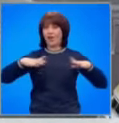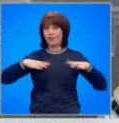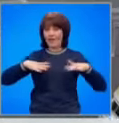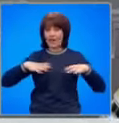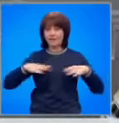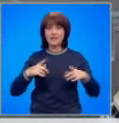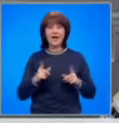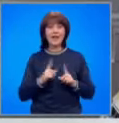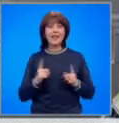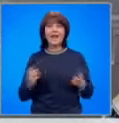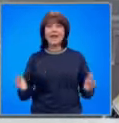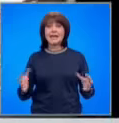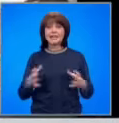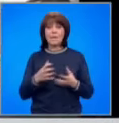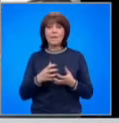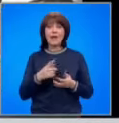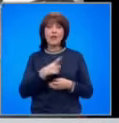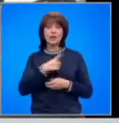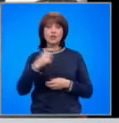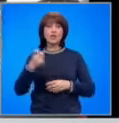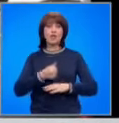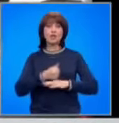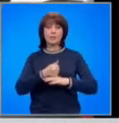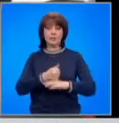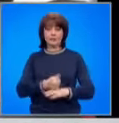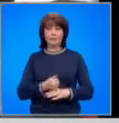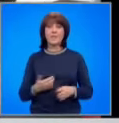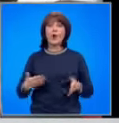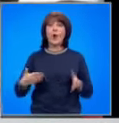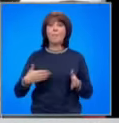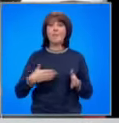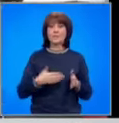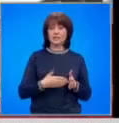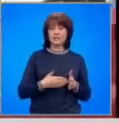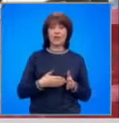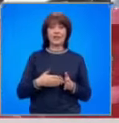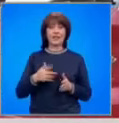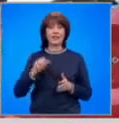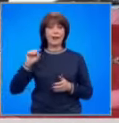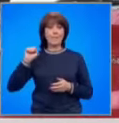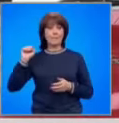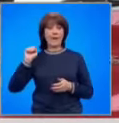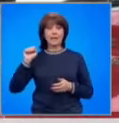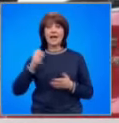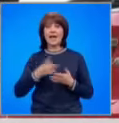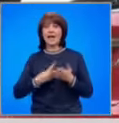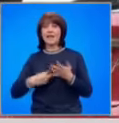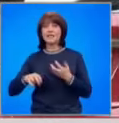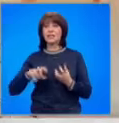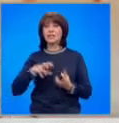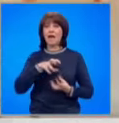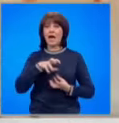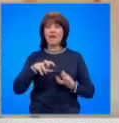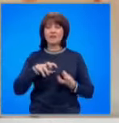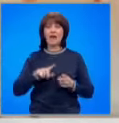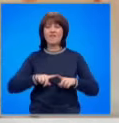не е събрал 100 депутати. Според основната опозиционна сила, лейбористката партия, изходът от кризата е в незабавни